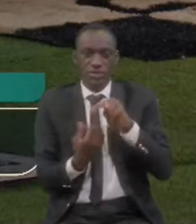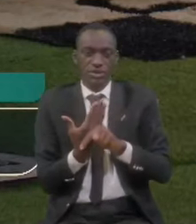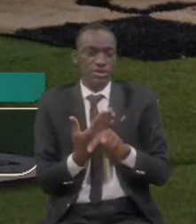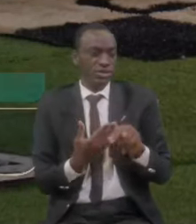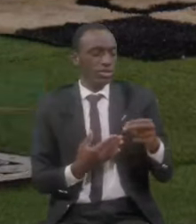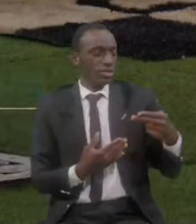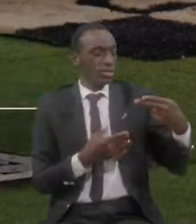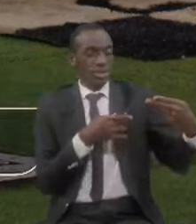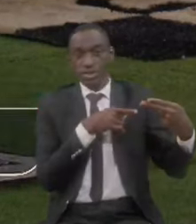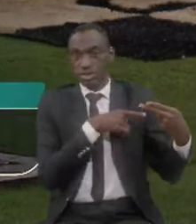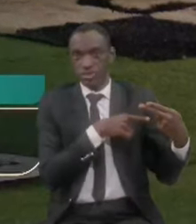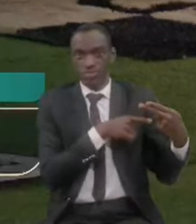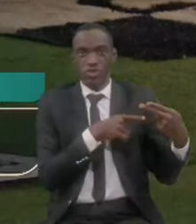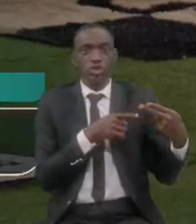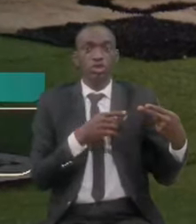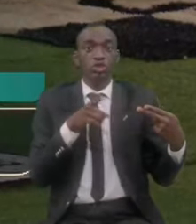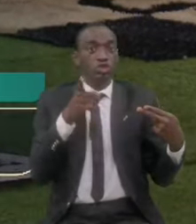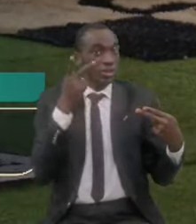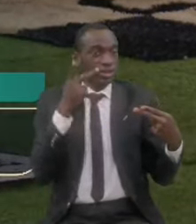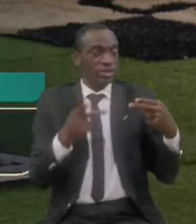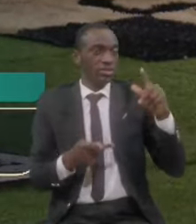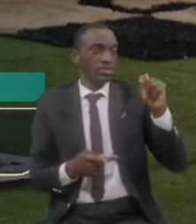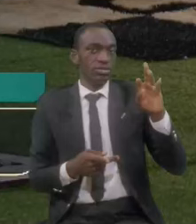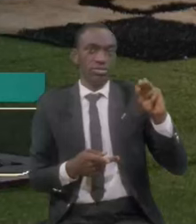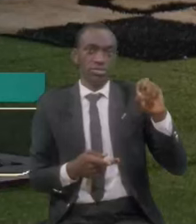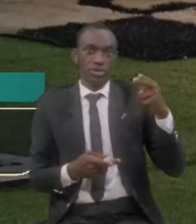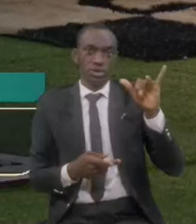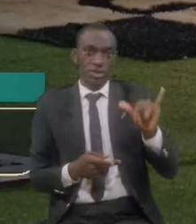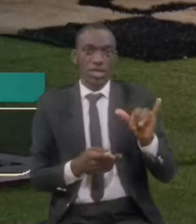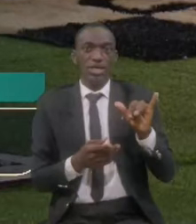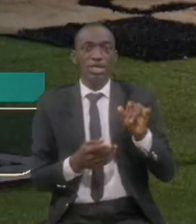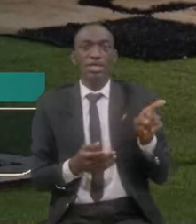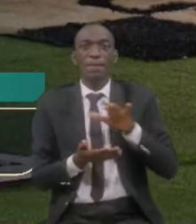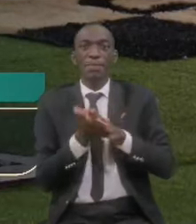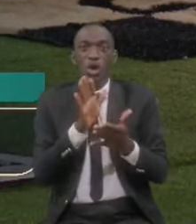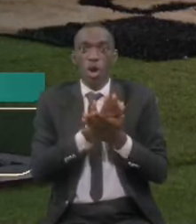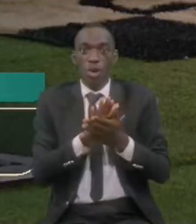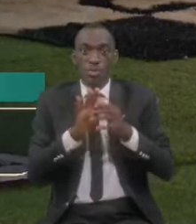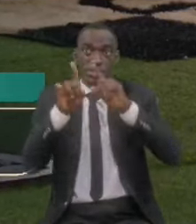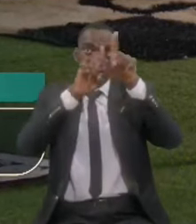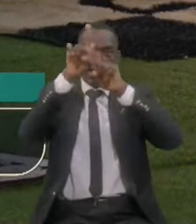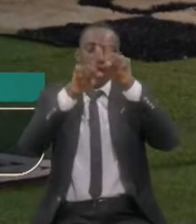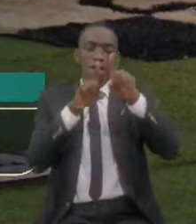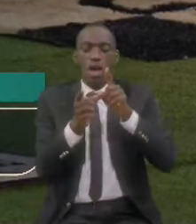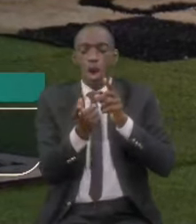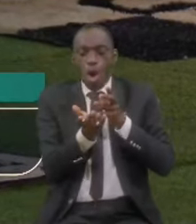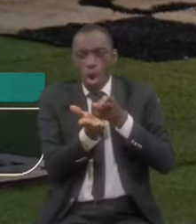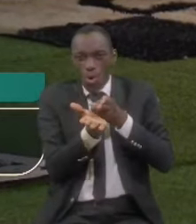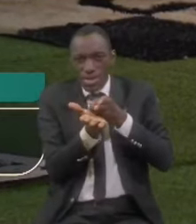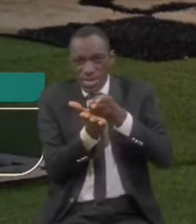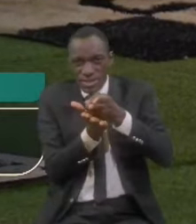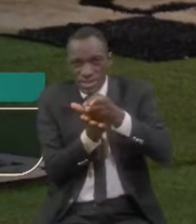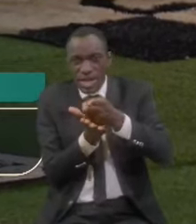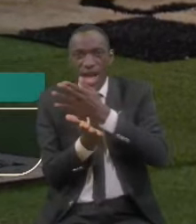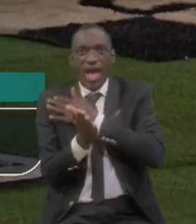Vous voyez ce Timothée? Comment est-il devenu l'étoile, l'honnêteté et ayant le ciel en vue?